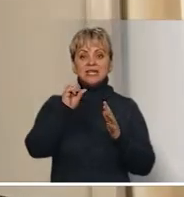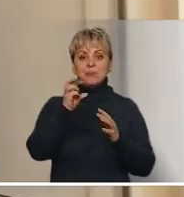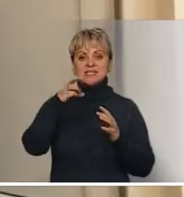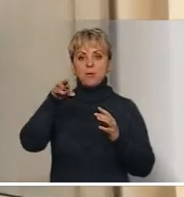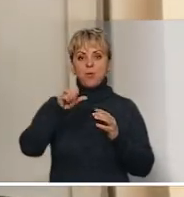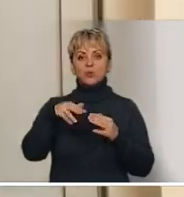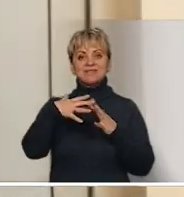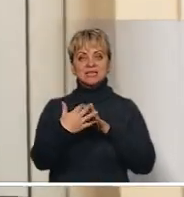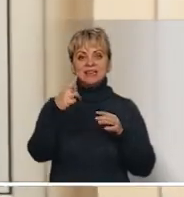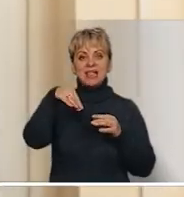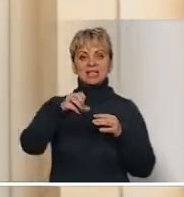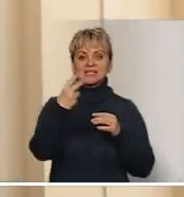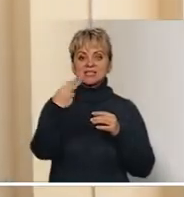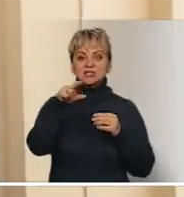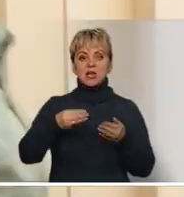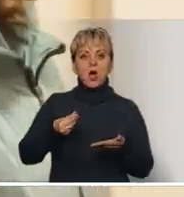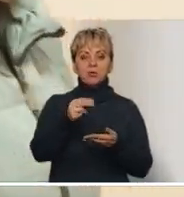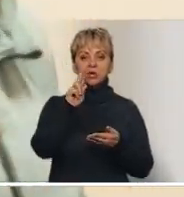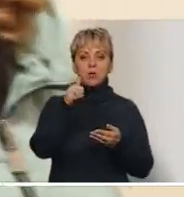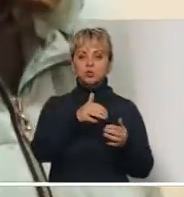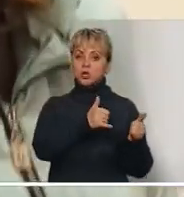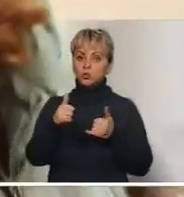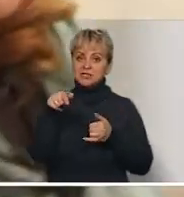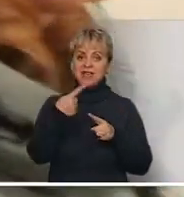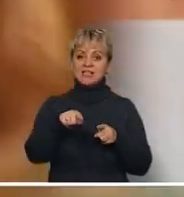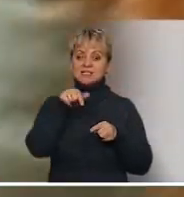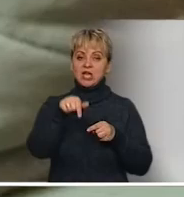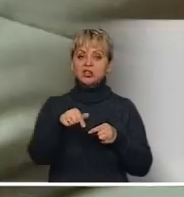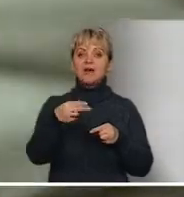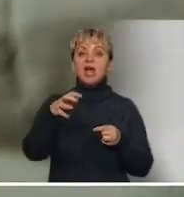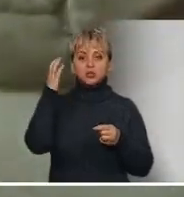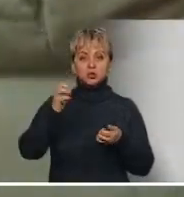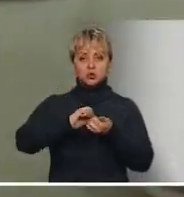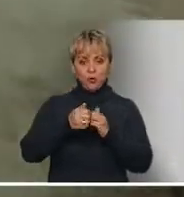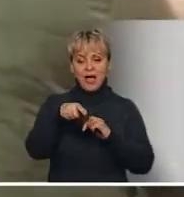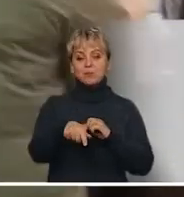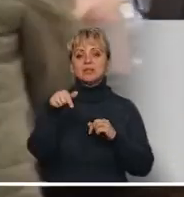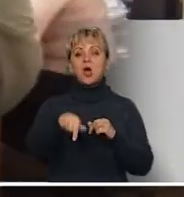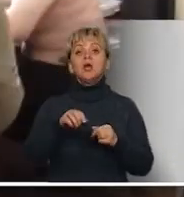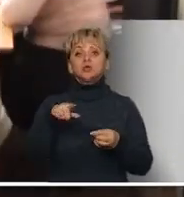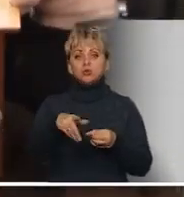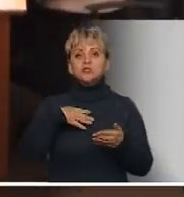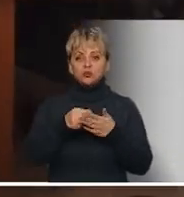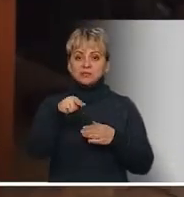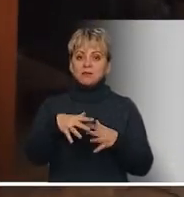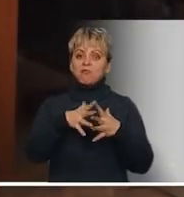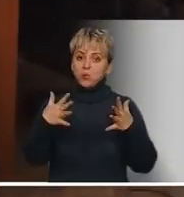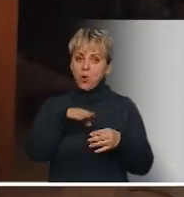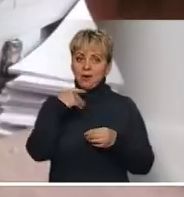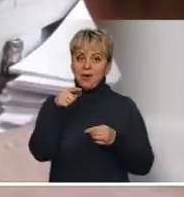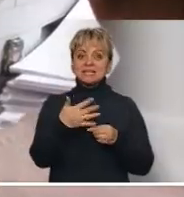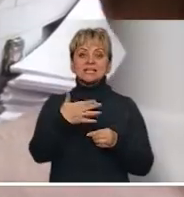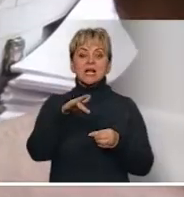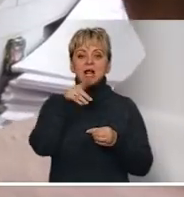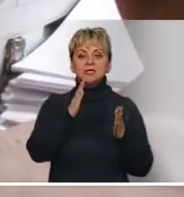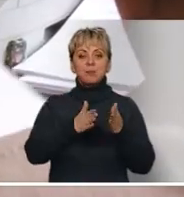Расходы Елены Семеновой из станицы Тацинской на оплату коммунальных услуг и твердого топлива значительно превышают допустимую долю собственных.